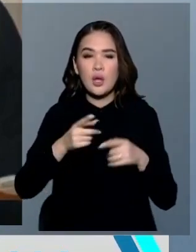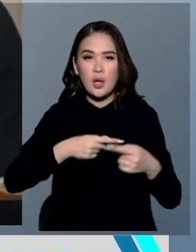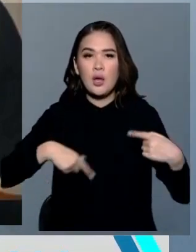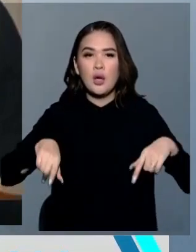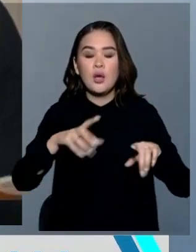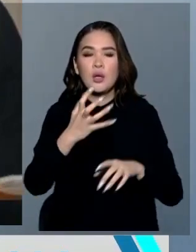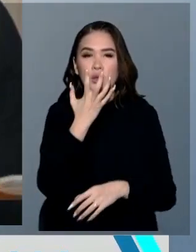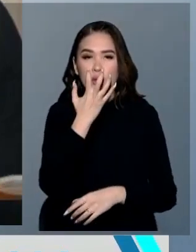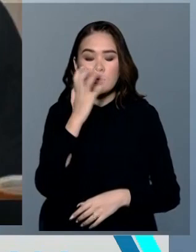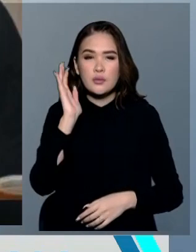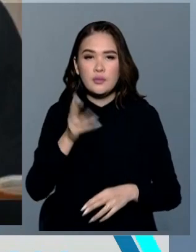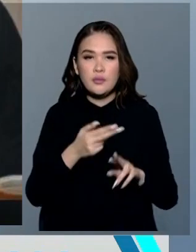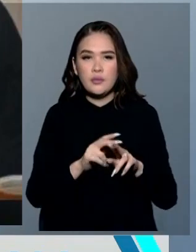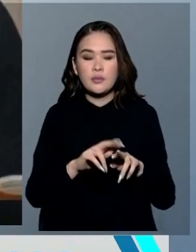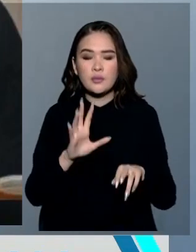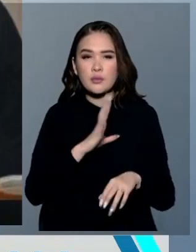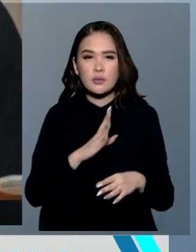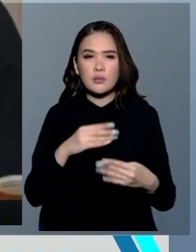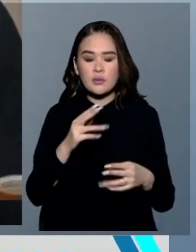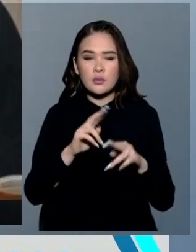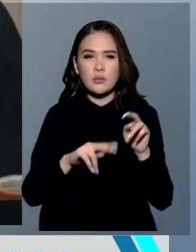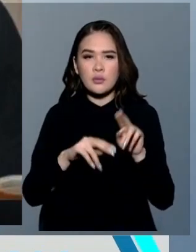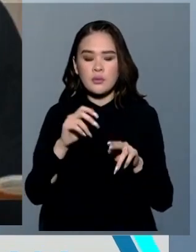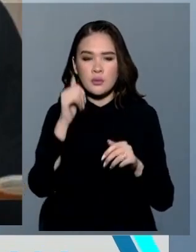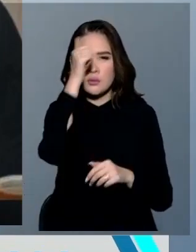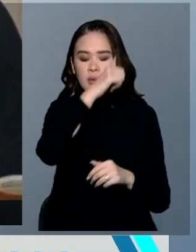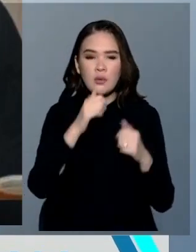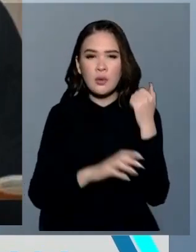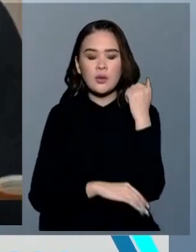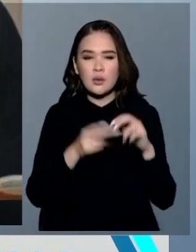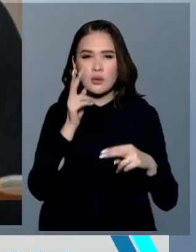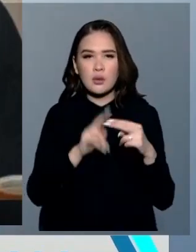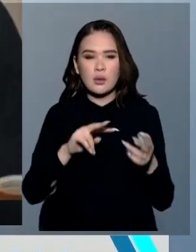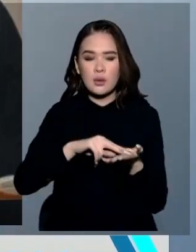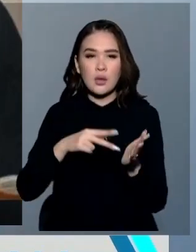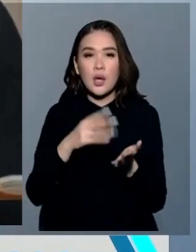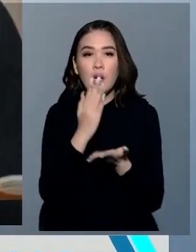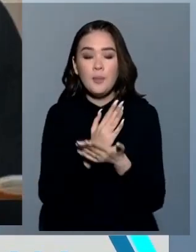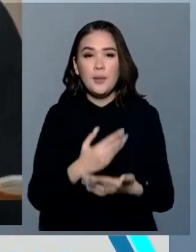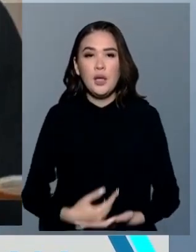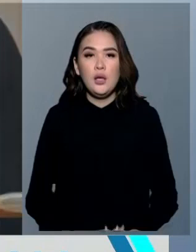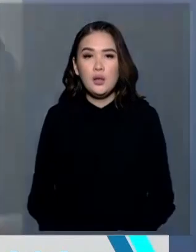үйді жылытатын болады. Аталған нысандардың құрылысын жыл соңына дейін аяқтау жоспарда.